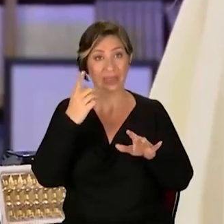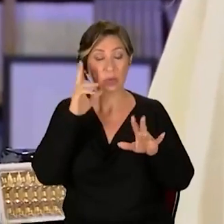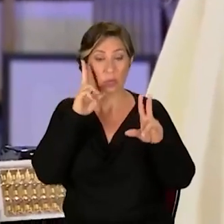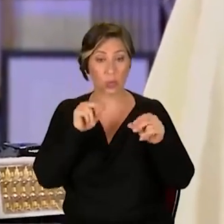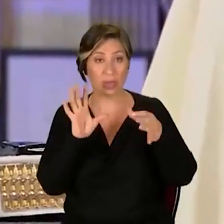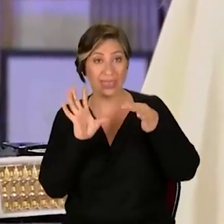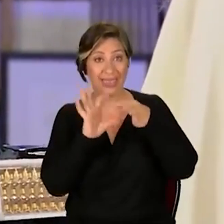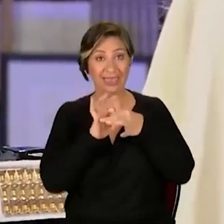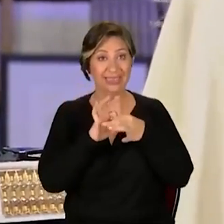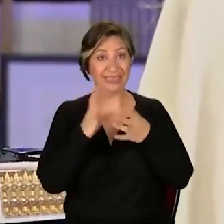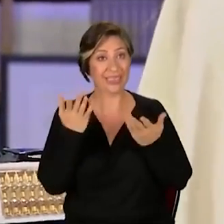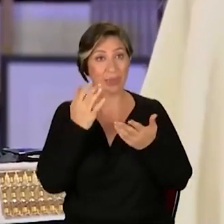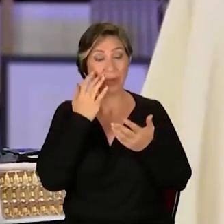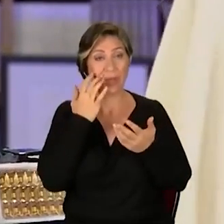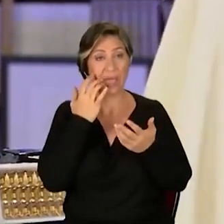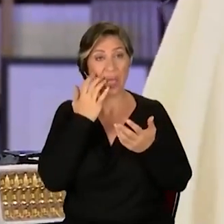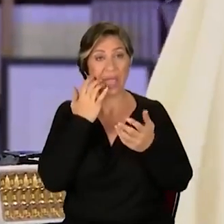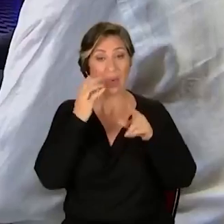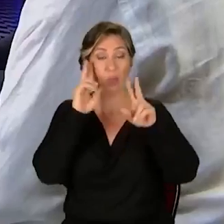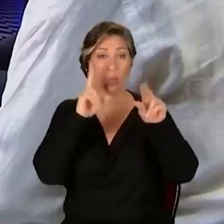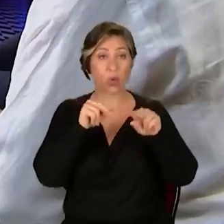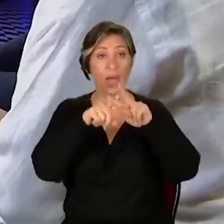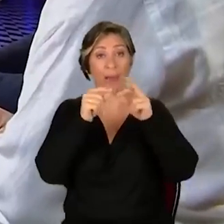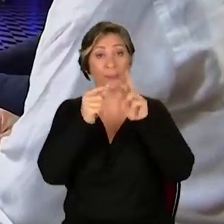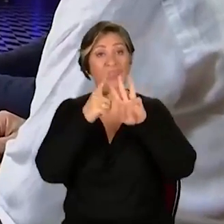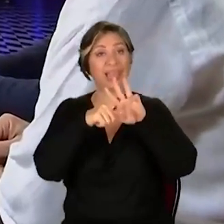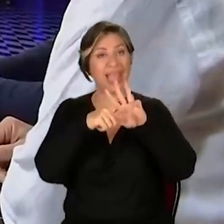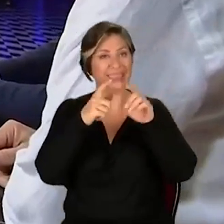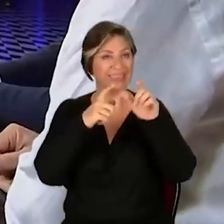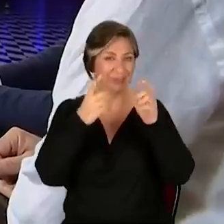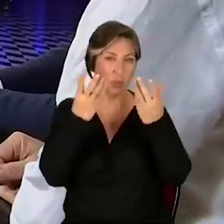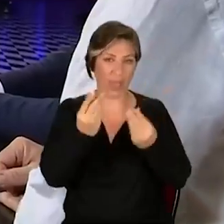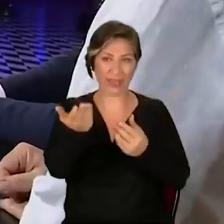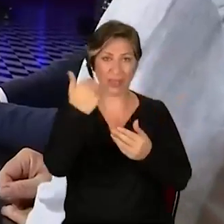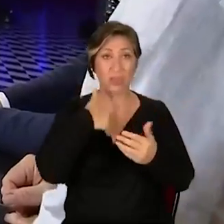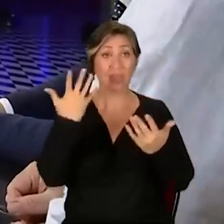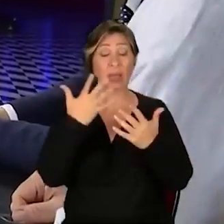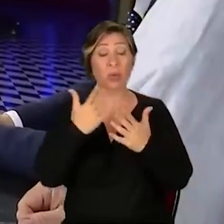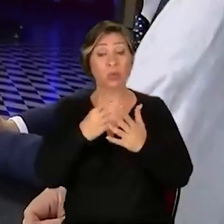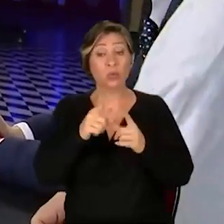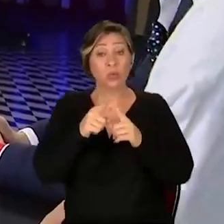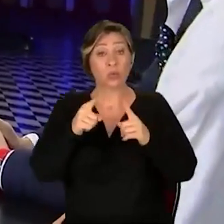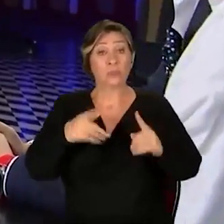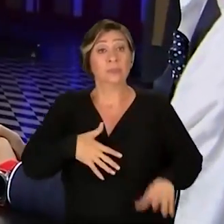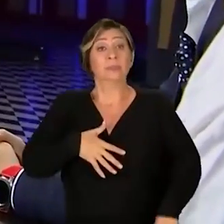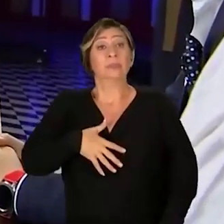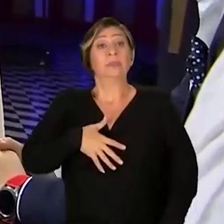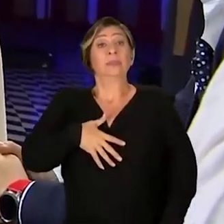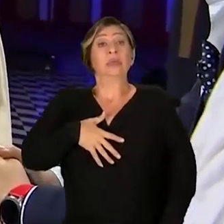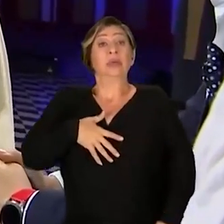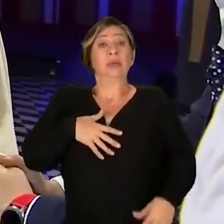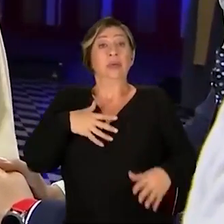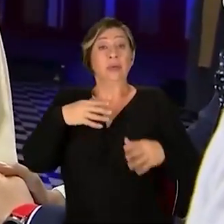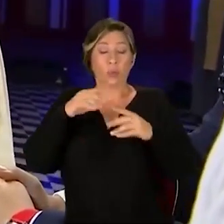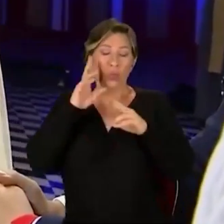uykuyla ilişkisini kurmak açısından soruyorum. Ya uyku apnesiyle ilgili sorunları olanlar geliyor. Ne kadar çok derin ve uzun nefesler alırsan